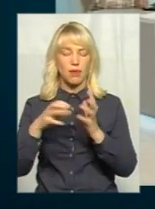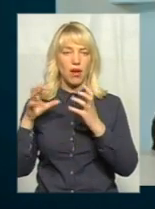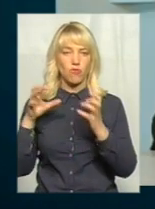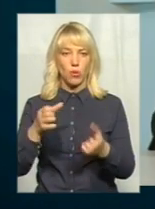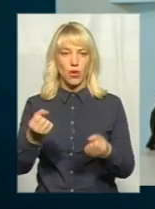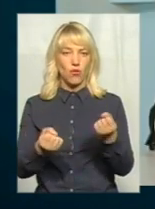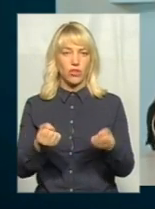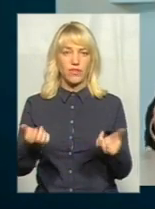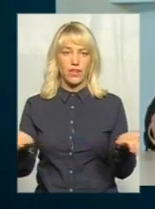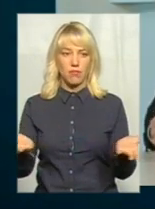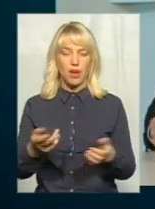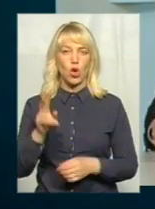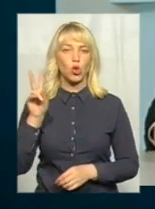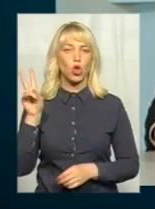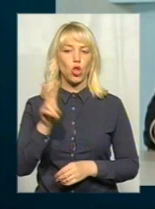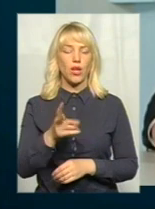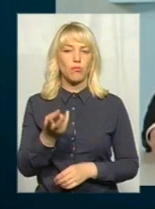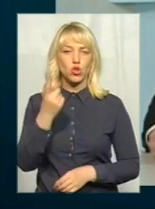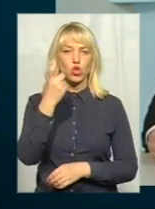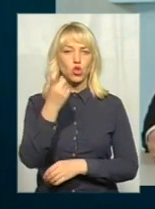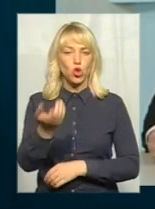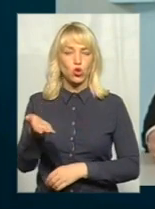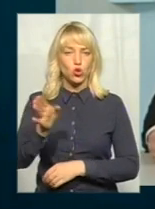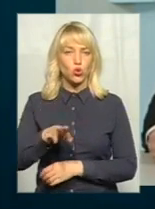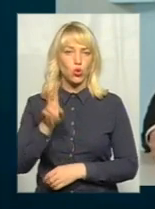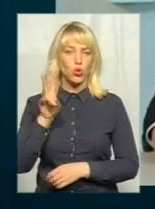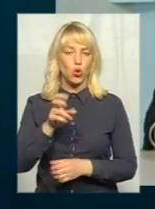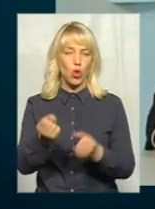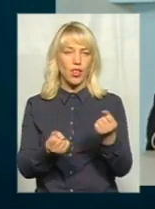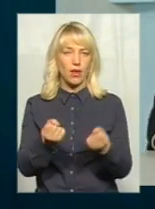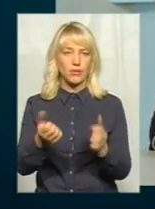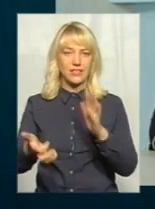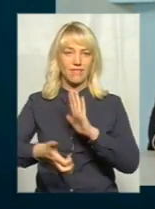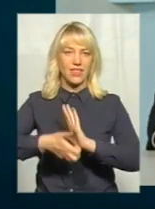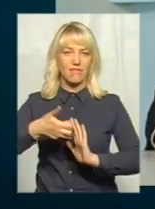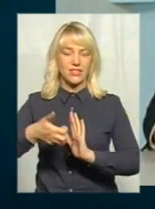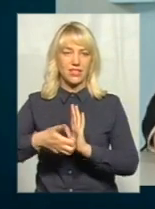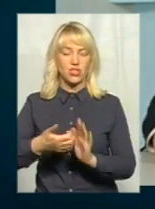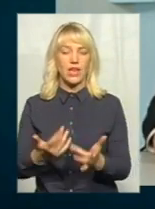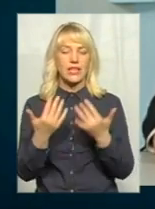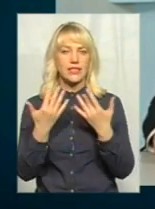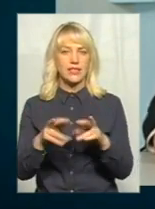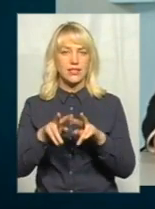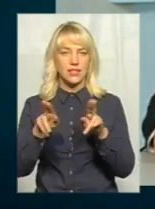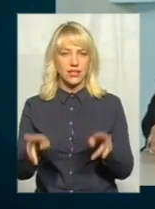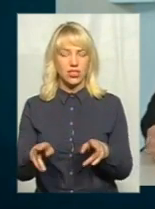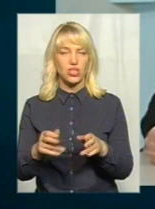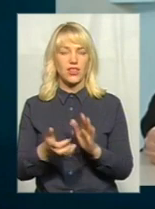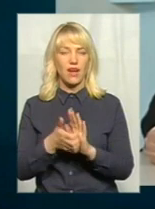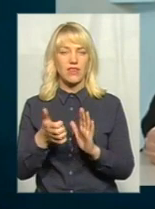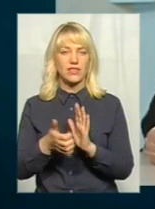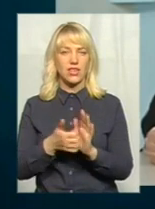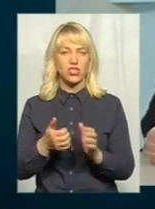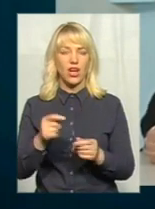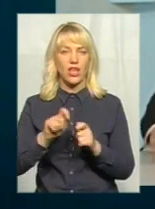водіїв тролейбусів комунальному підприємству на сьогоднішній день не вистачає. Стільки ж не вистачає і